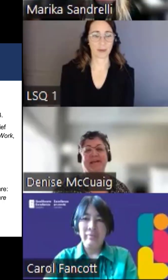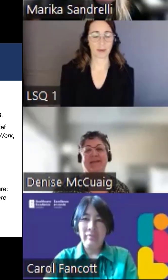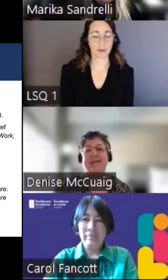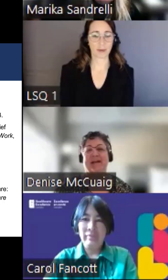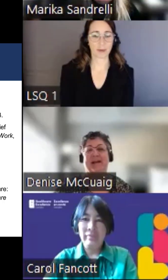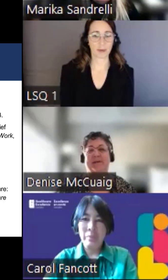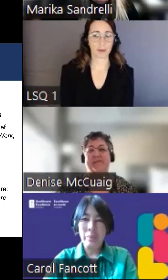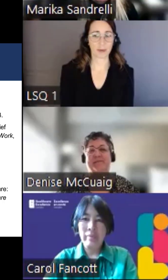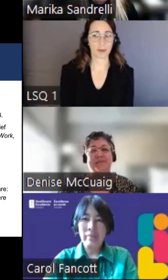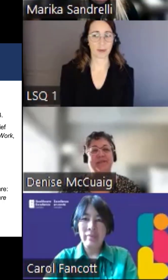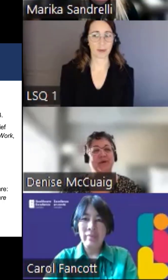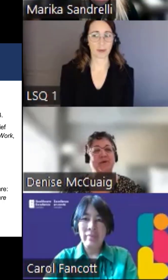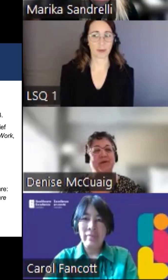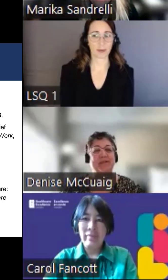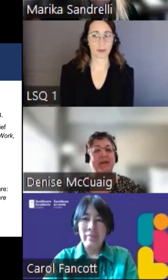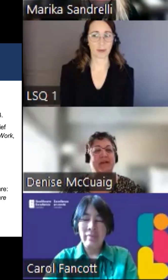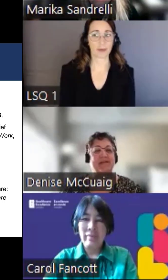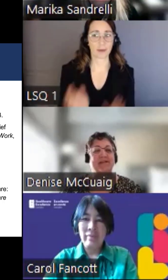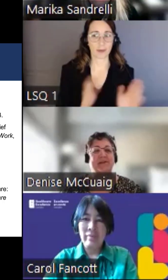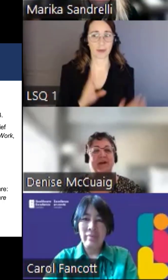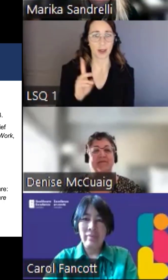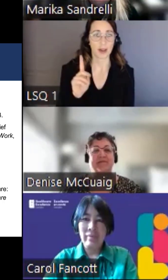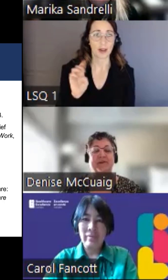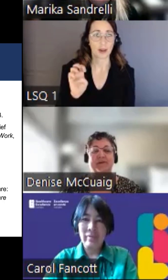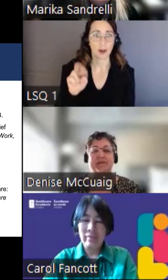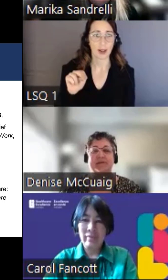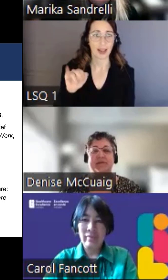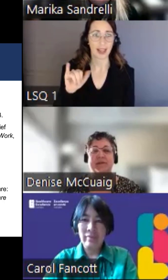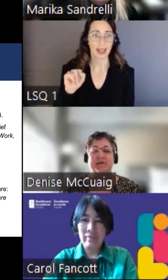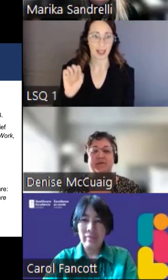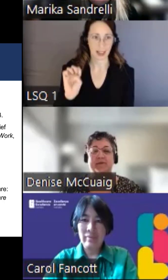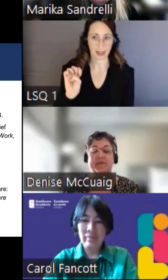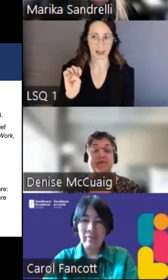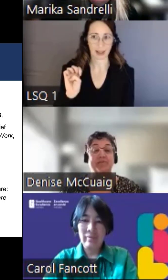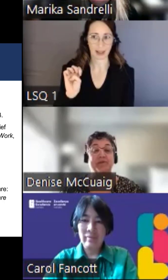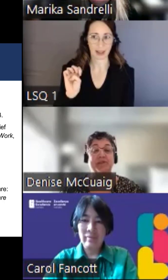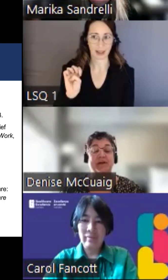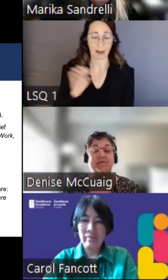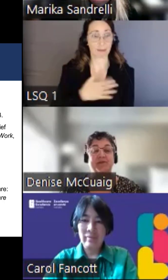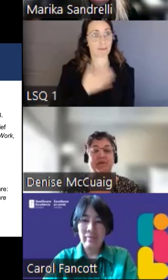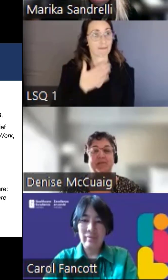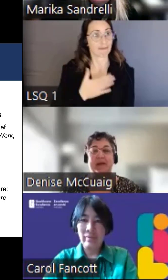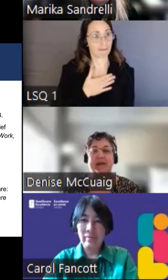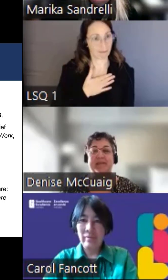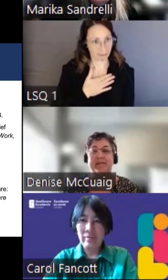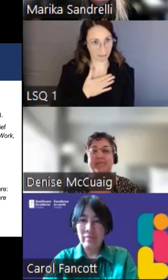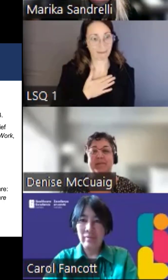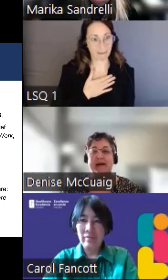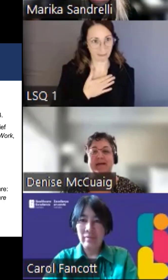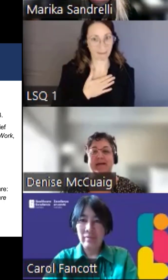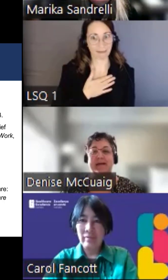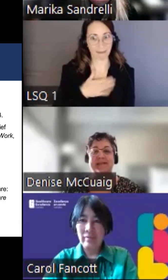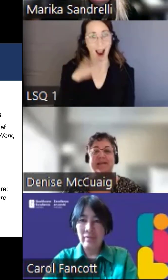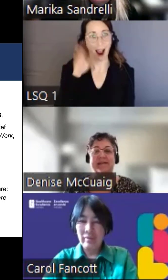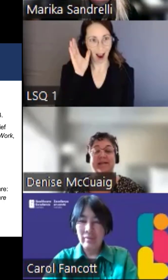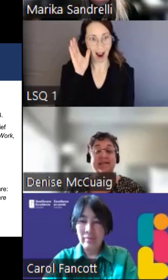Tellement ravi d'avoir entendu la description de TRIP et